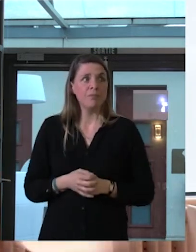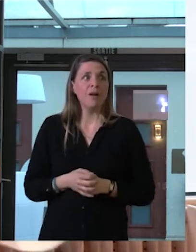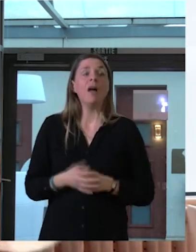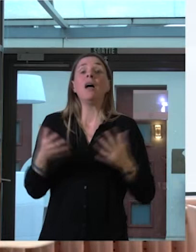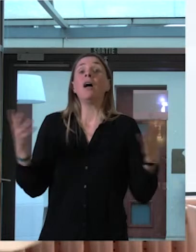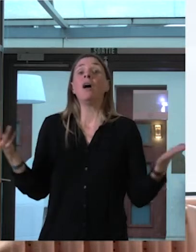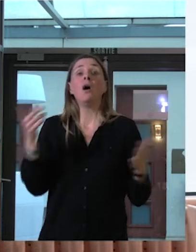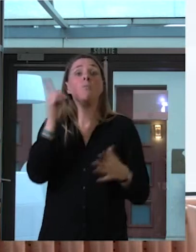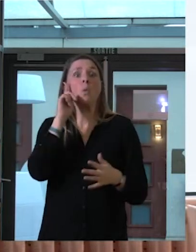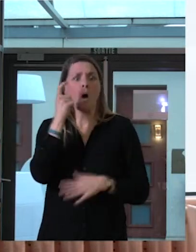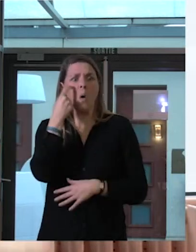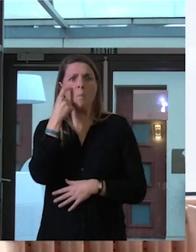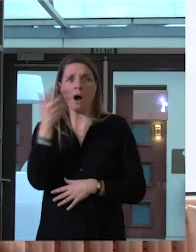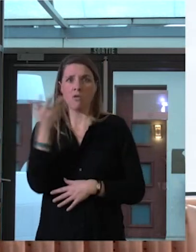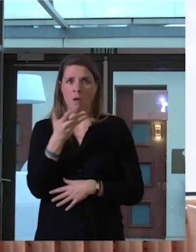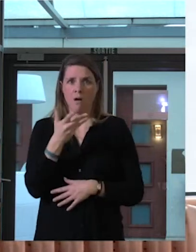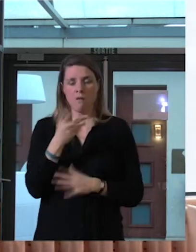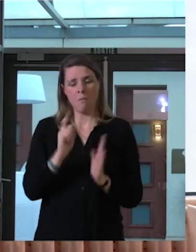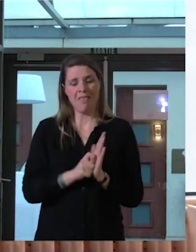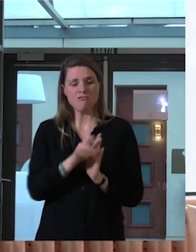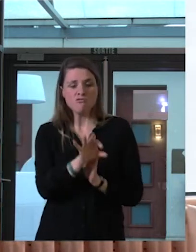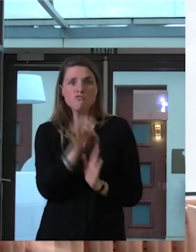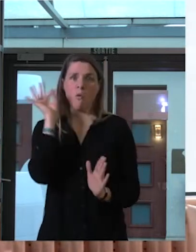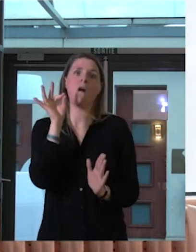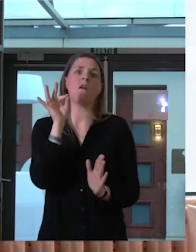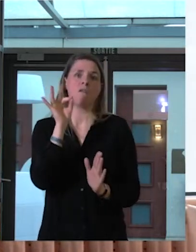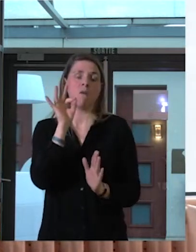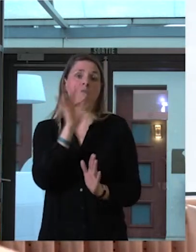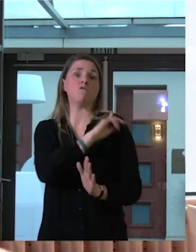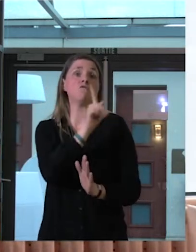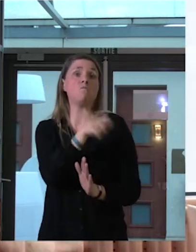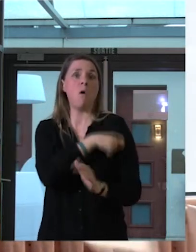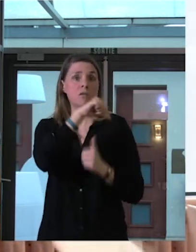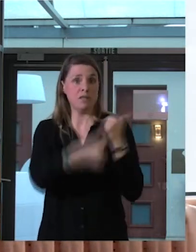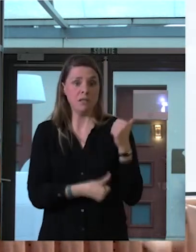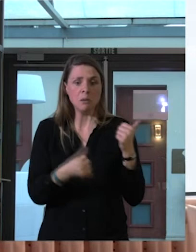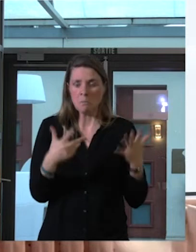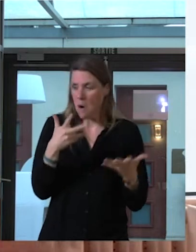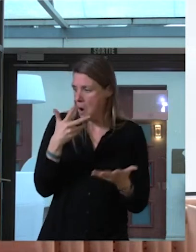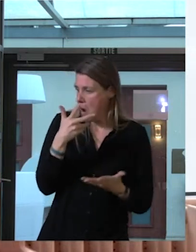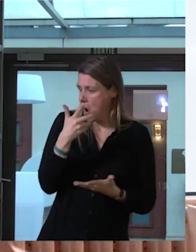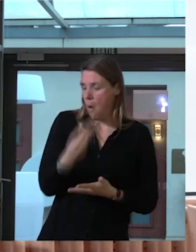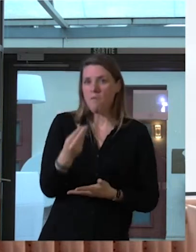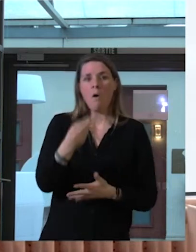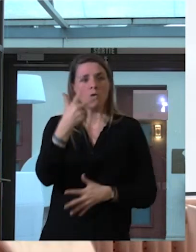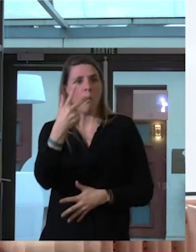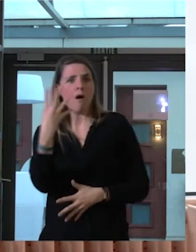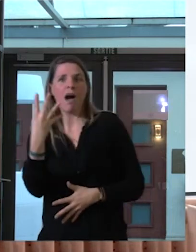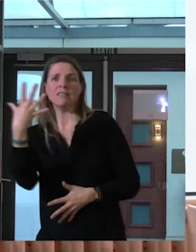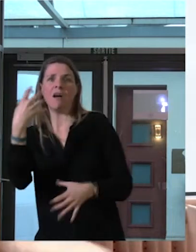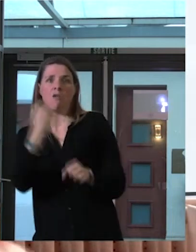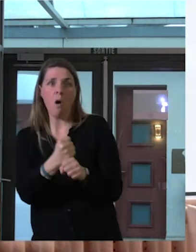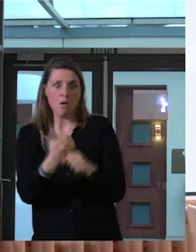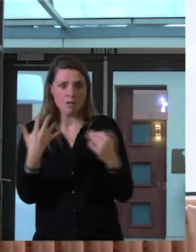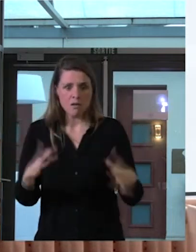On se rend compte que dès le choix de la discipline sportive, donc dès que les enfants vont avoir 3, 4, 5 ans, il y a